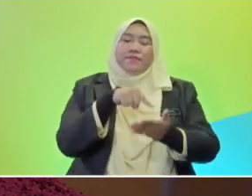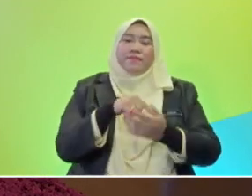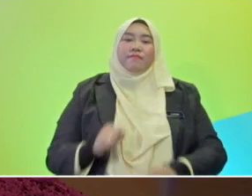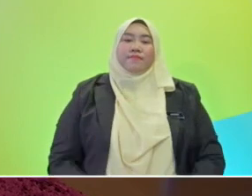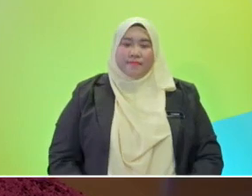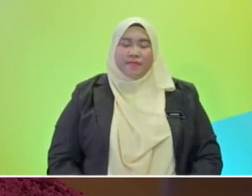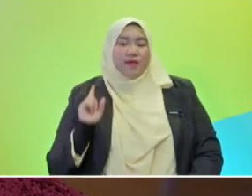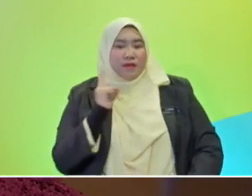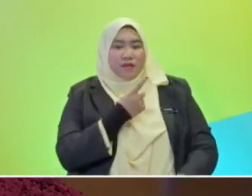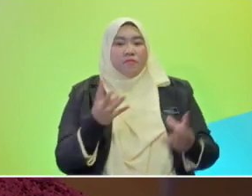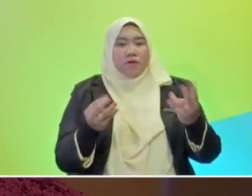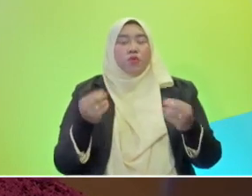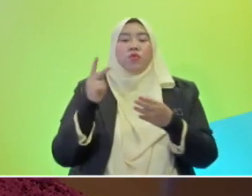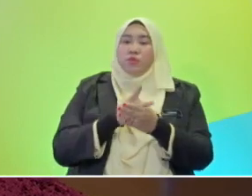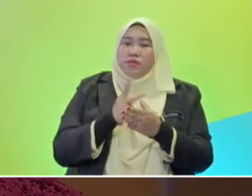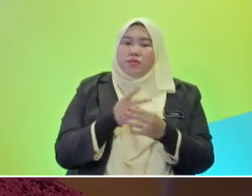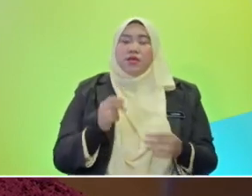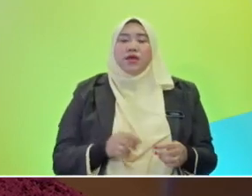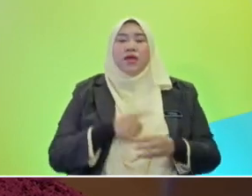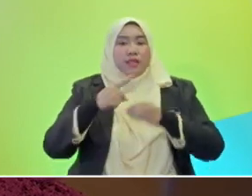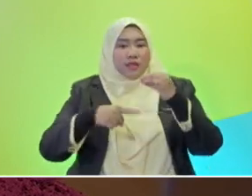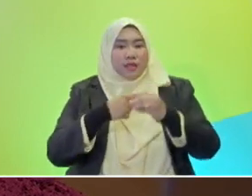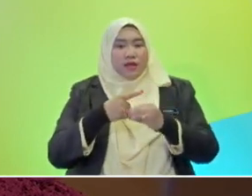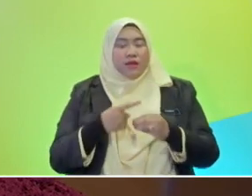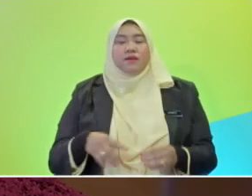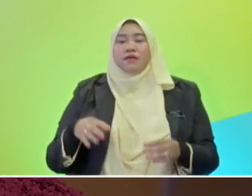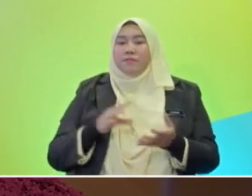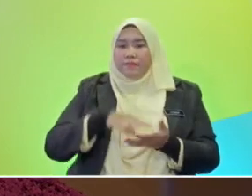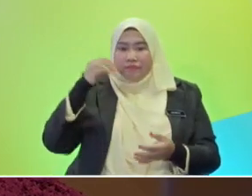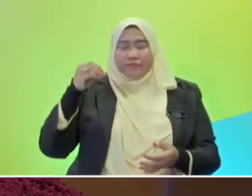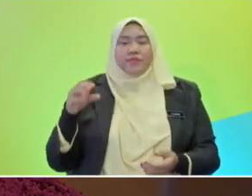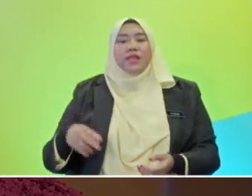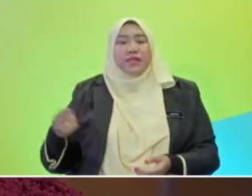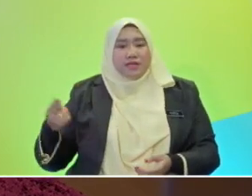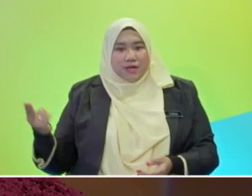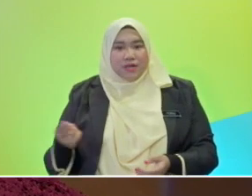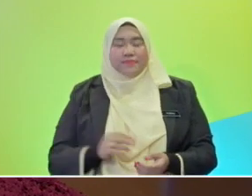kepada semua berkenaan dengan materi upacara sejarah di sekolah rendah